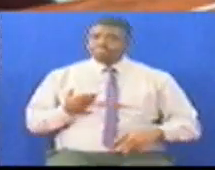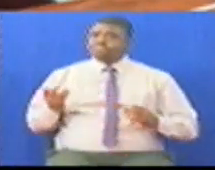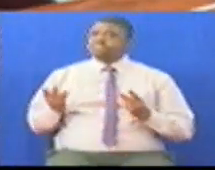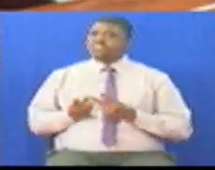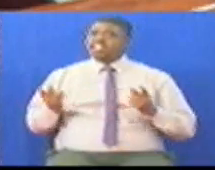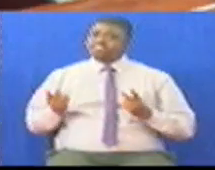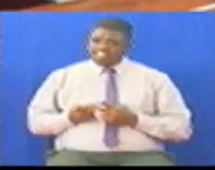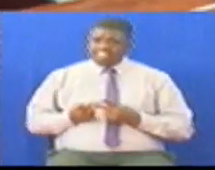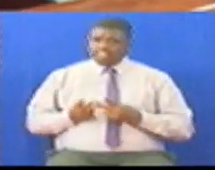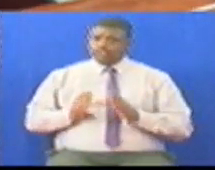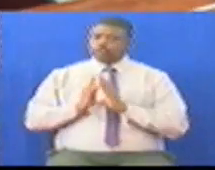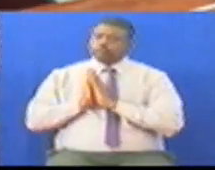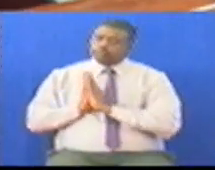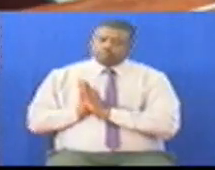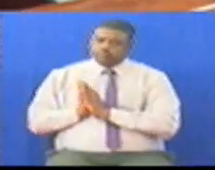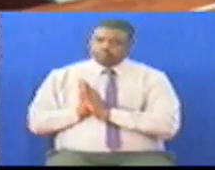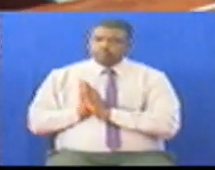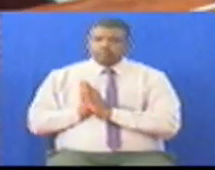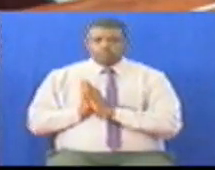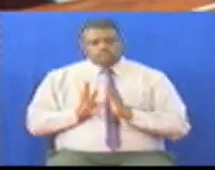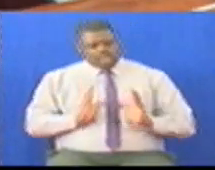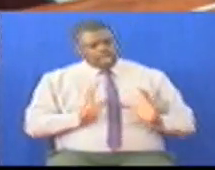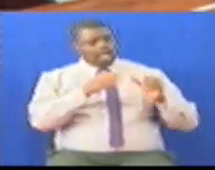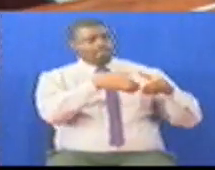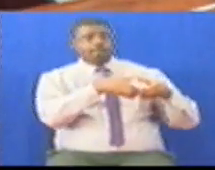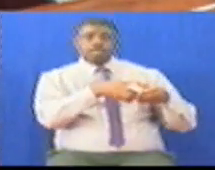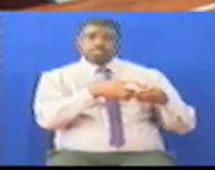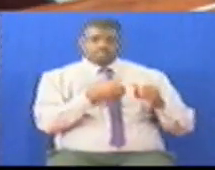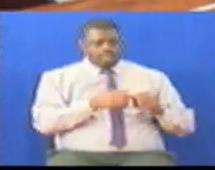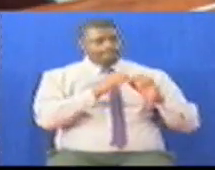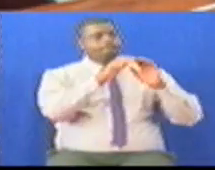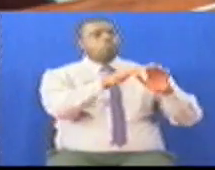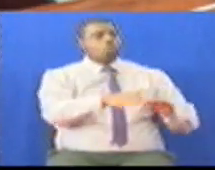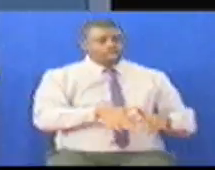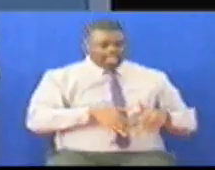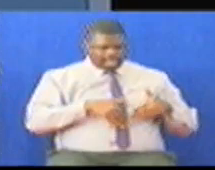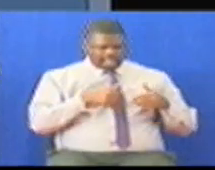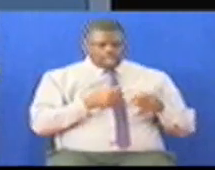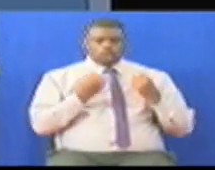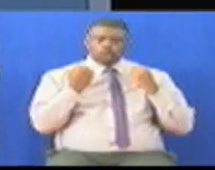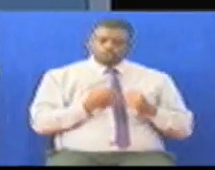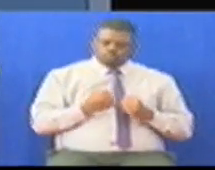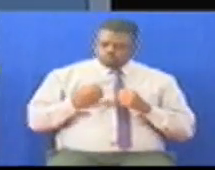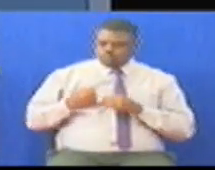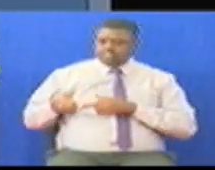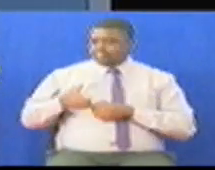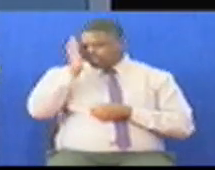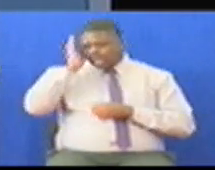sana kamati ya kudumu ya bunge ya utawala na serikali za mitaa